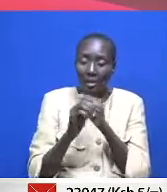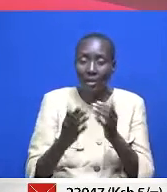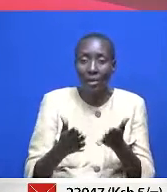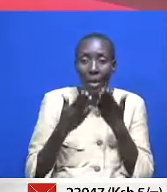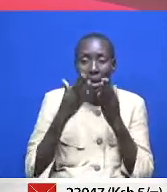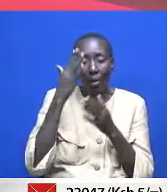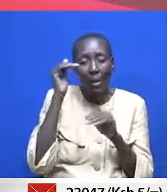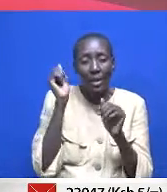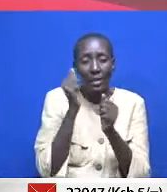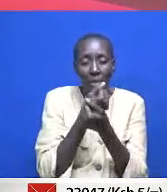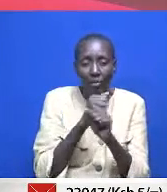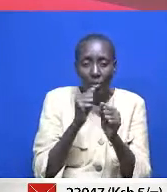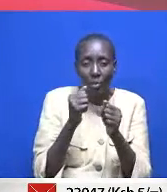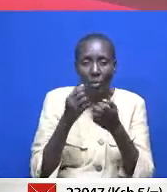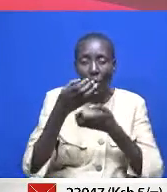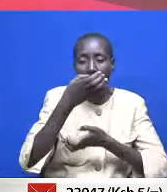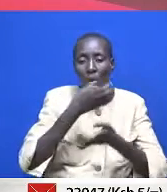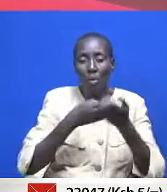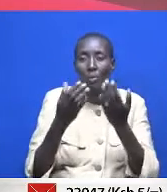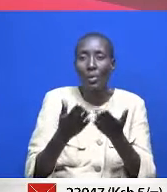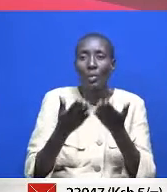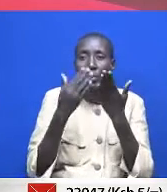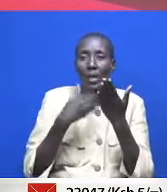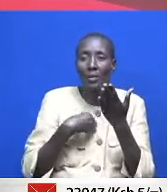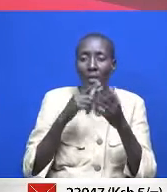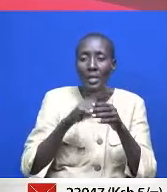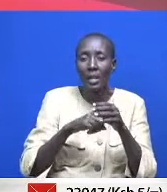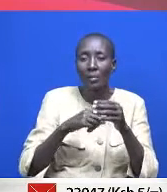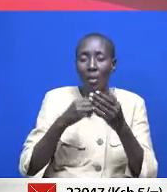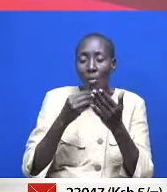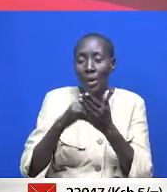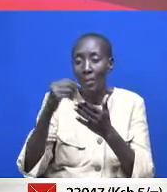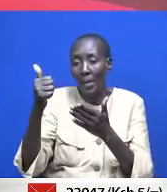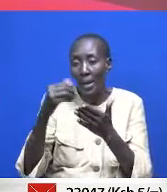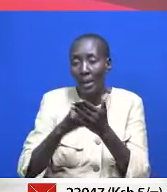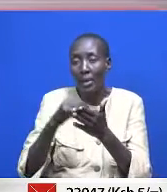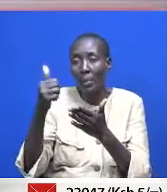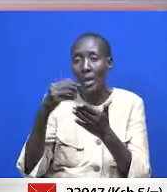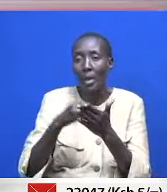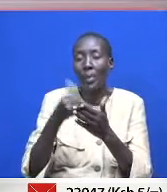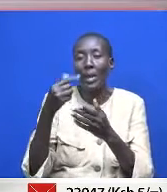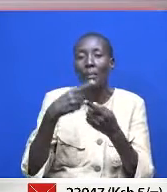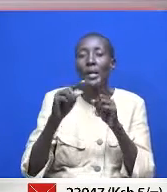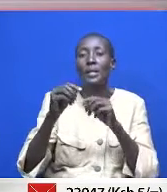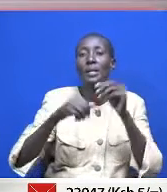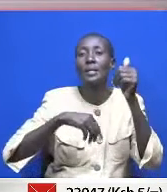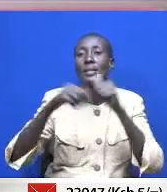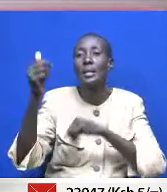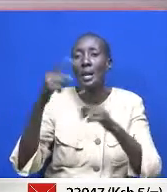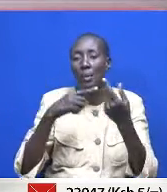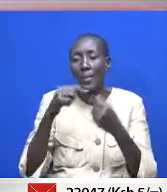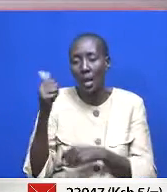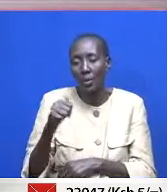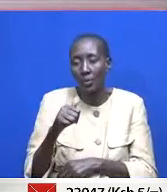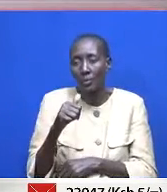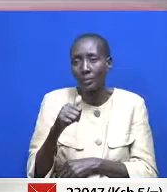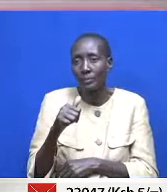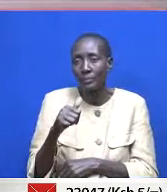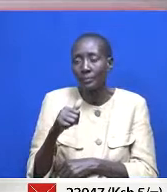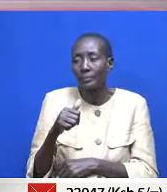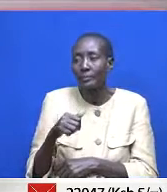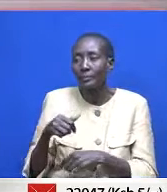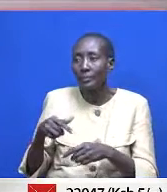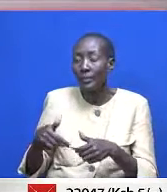kama nchi kiuchumi ilhali tunanunua sana. Okay. La jambo la kwanza ni tusisahau kwamba nchi yetu